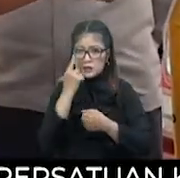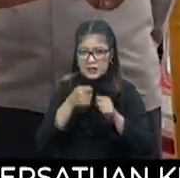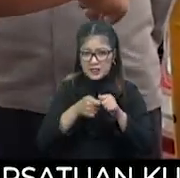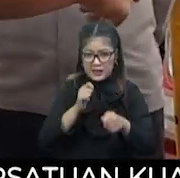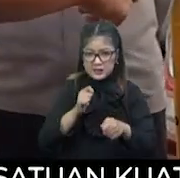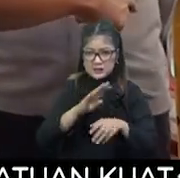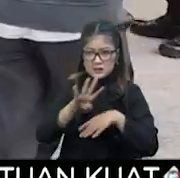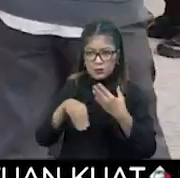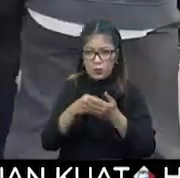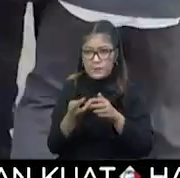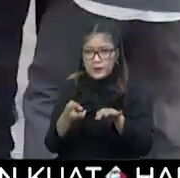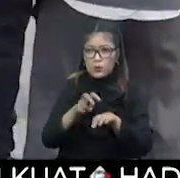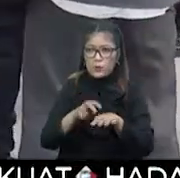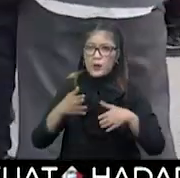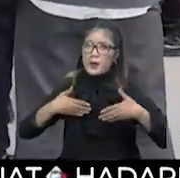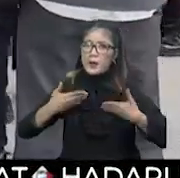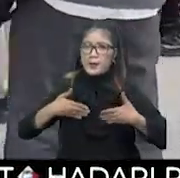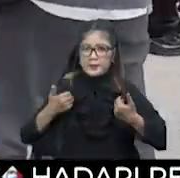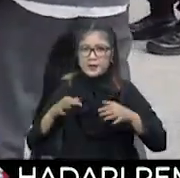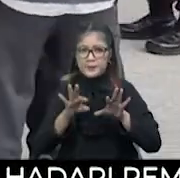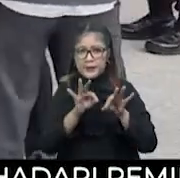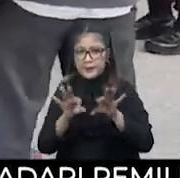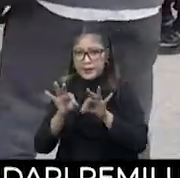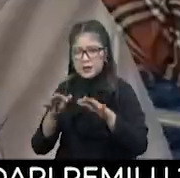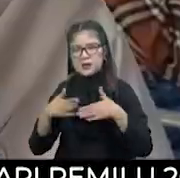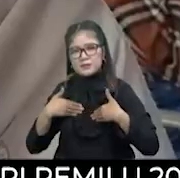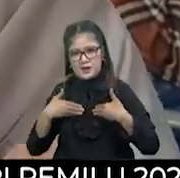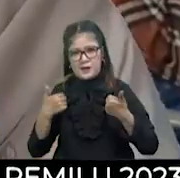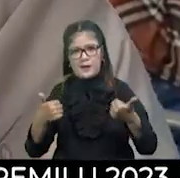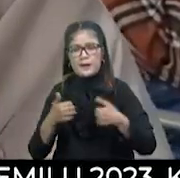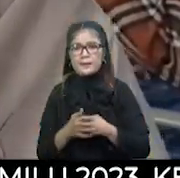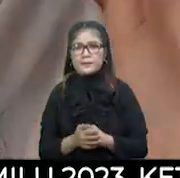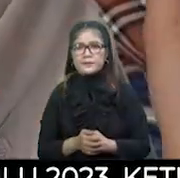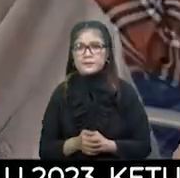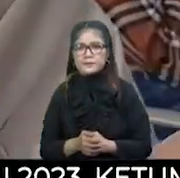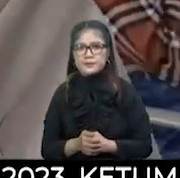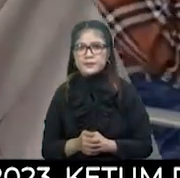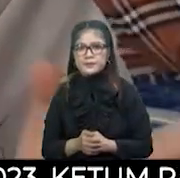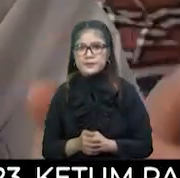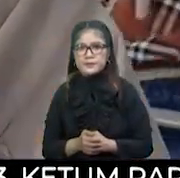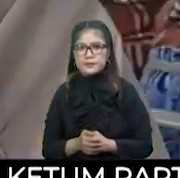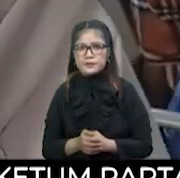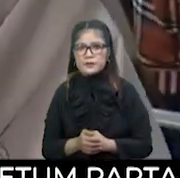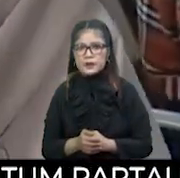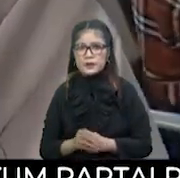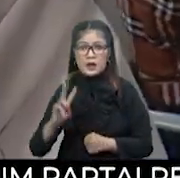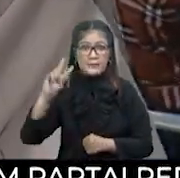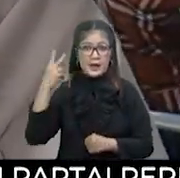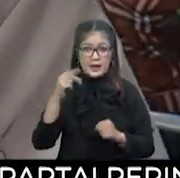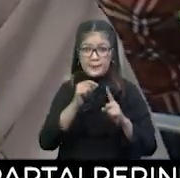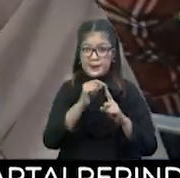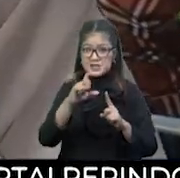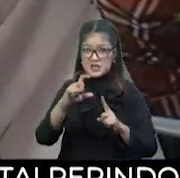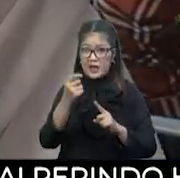kereta menyambut baik rapid test antigen secara acak di stasiun Bekasi. Yang PCR ini kemarin udah di PCR kan, tiba-tiba disuruh PCR lagi, saya